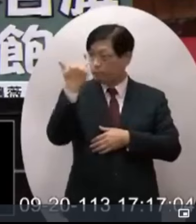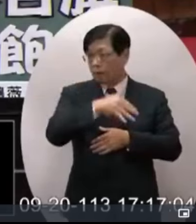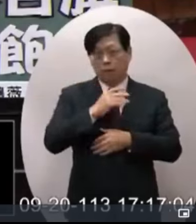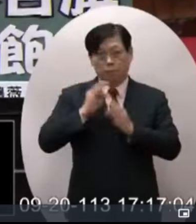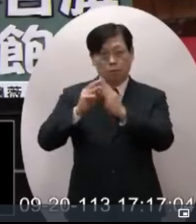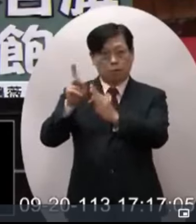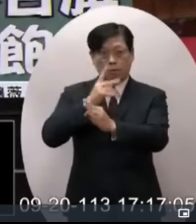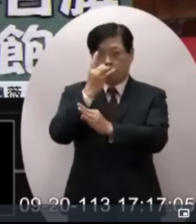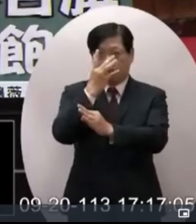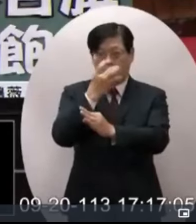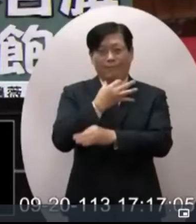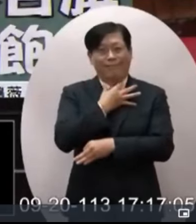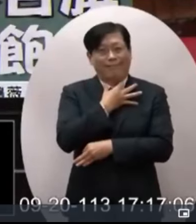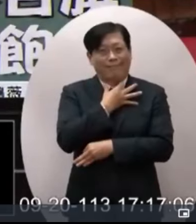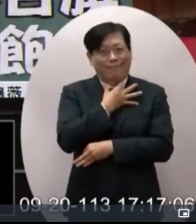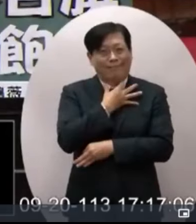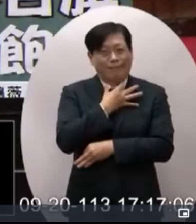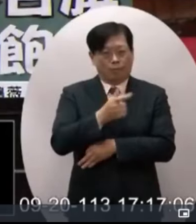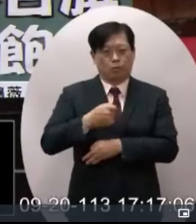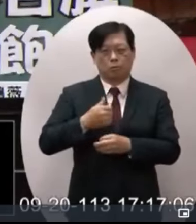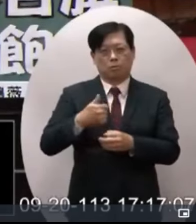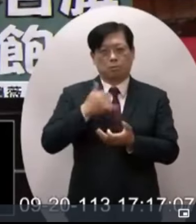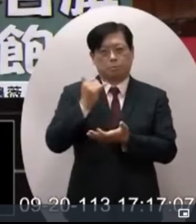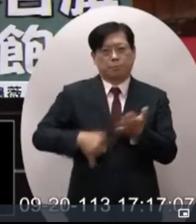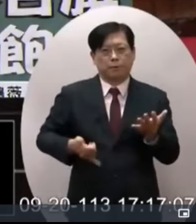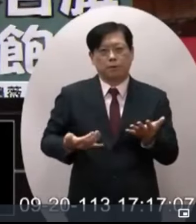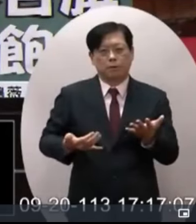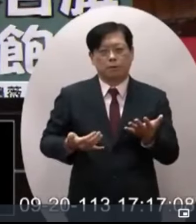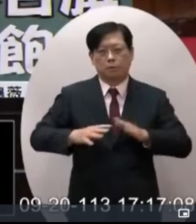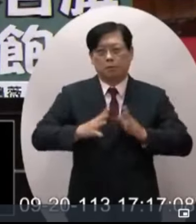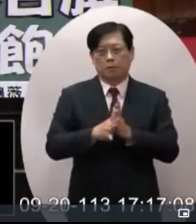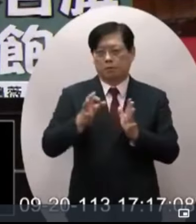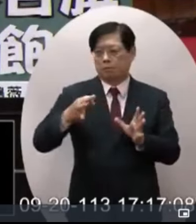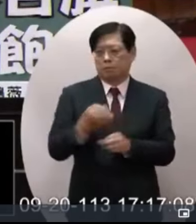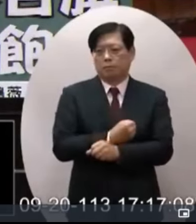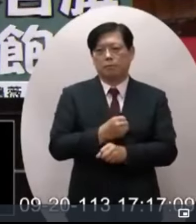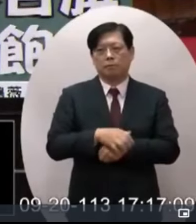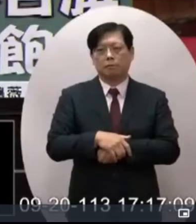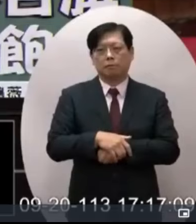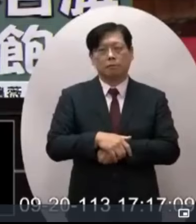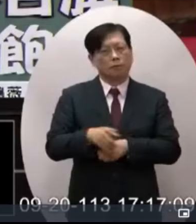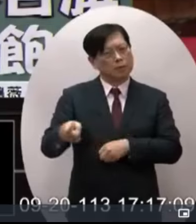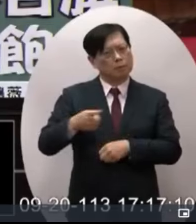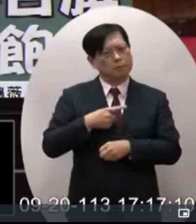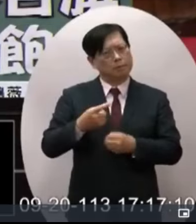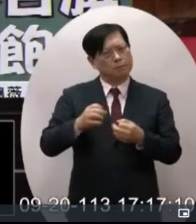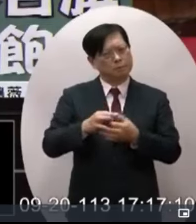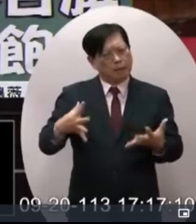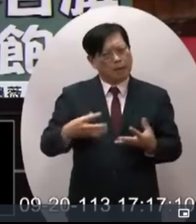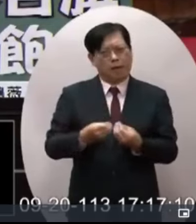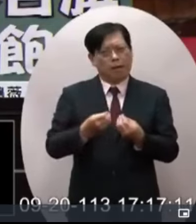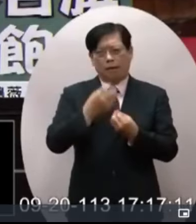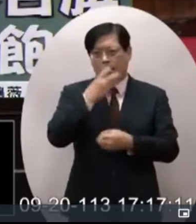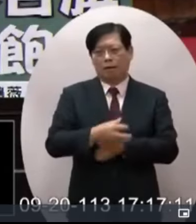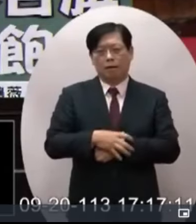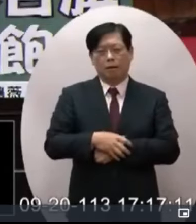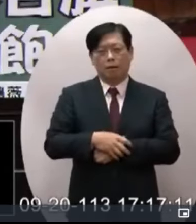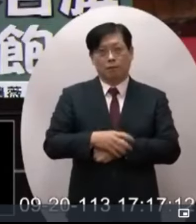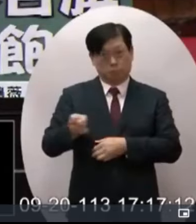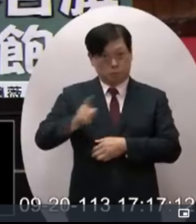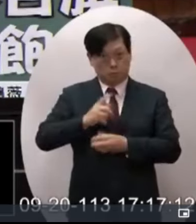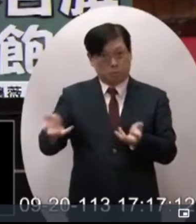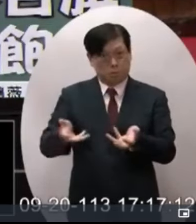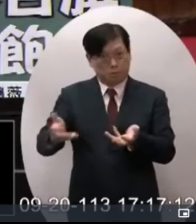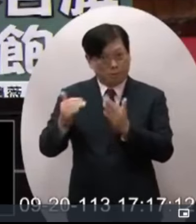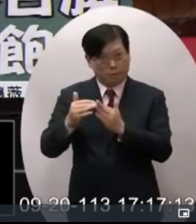到钱，我现在必须要去退，然后我立刻损失，他们何其无辜啊！是他们在炒